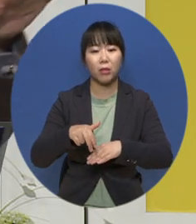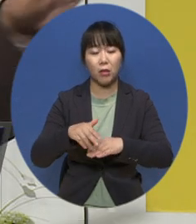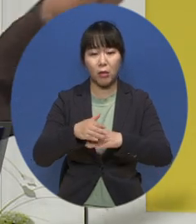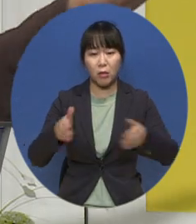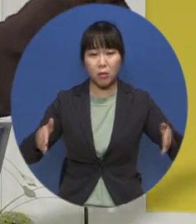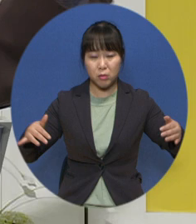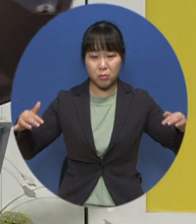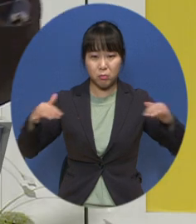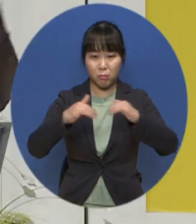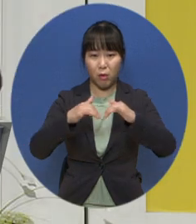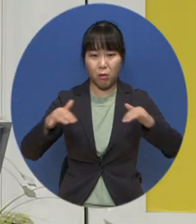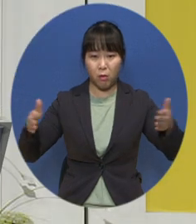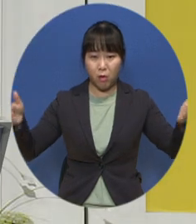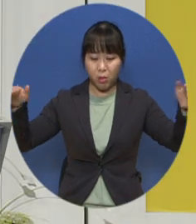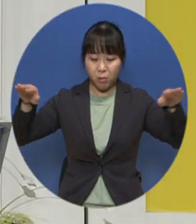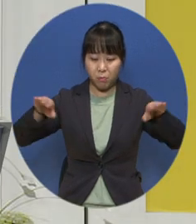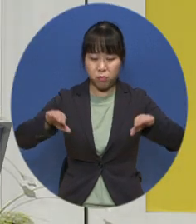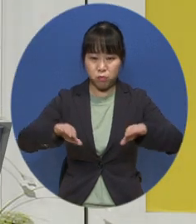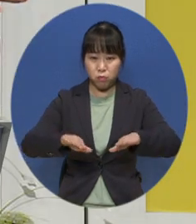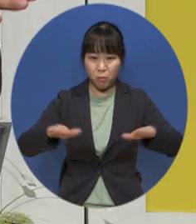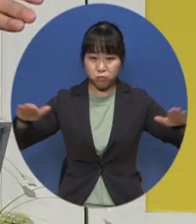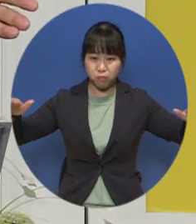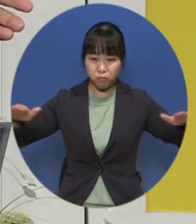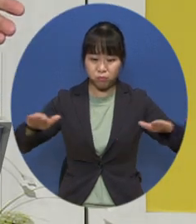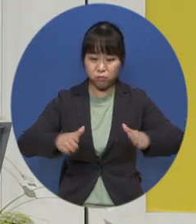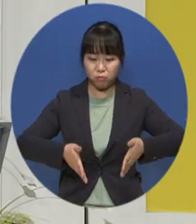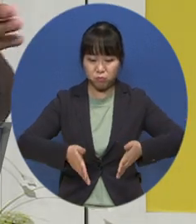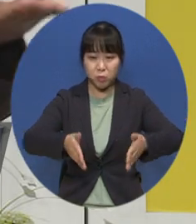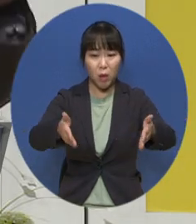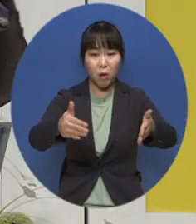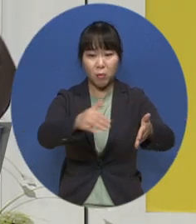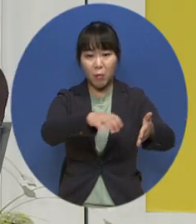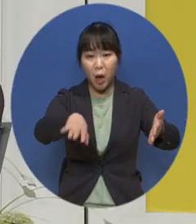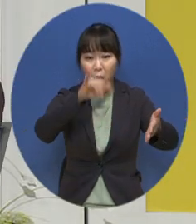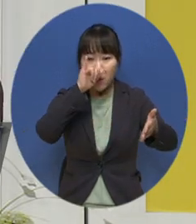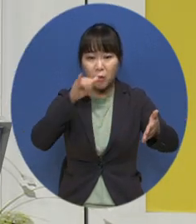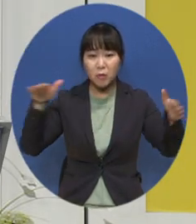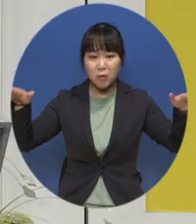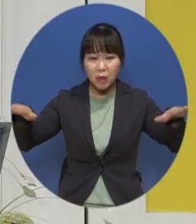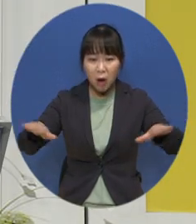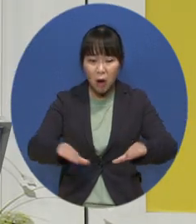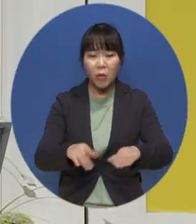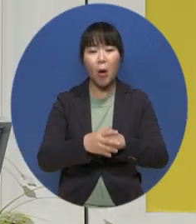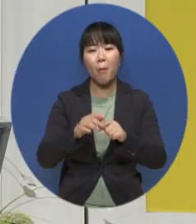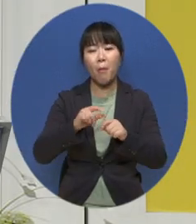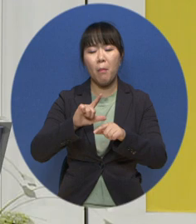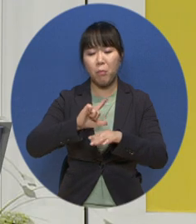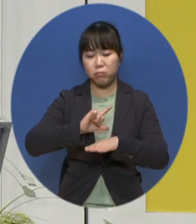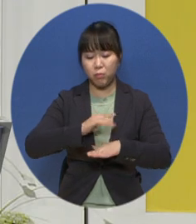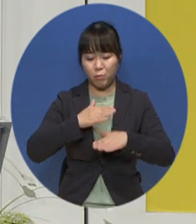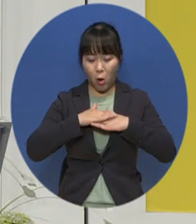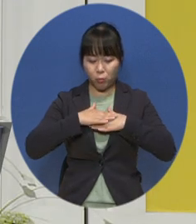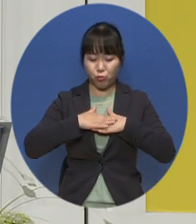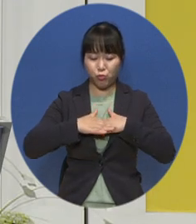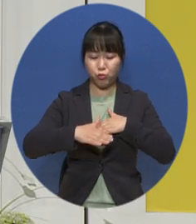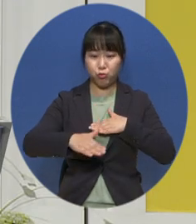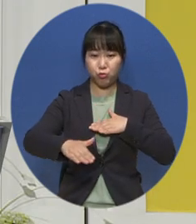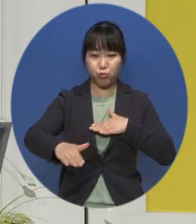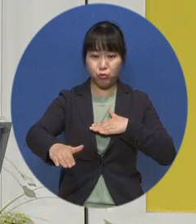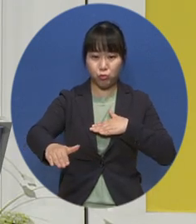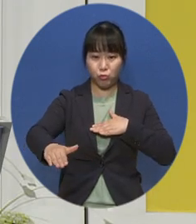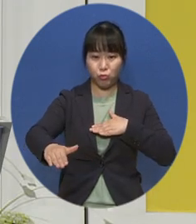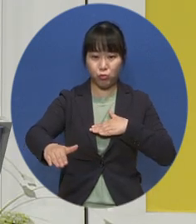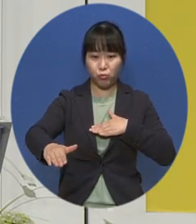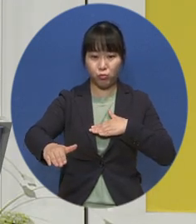있어요 그럼 양쪽에 랩 쏙 빠져가지고 놓고 건널목을 만들어 놨어요 그러면 내려가는 것도 멀리서부터 내려가면 경사로 역인데 앞에는 깜빡